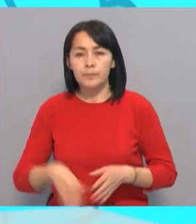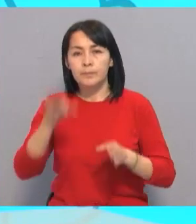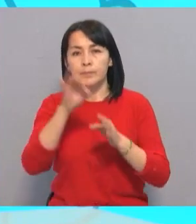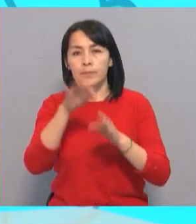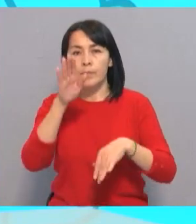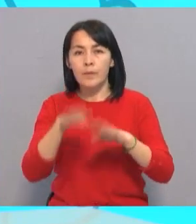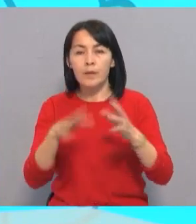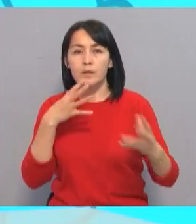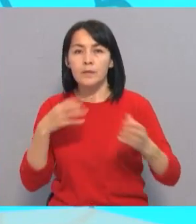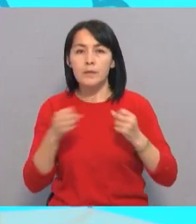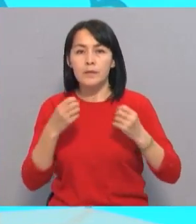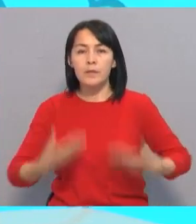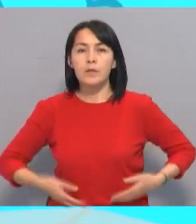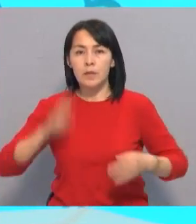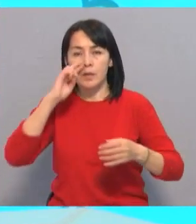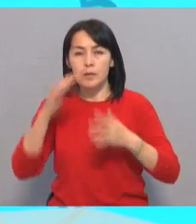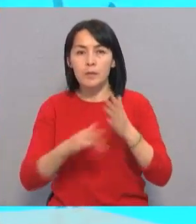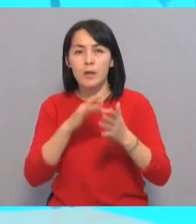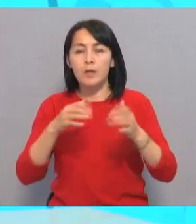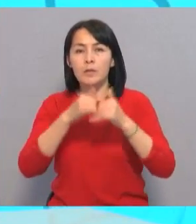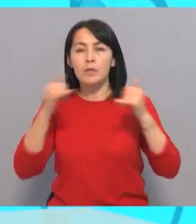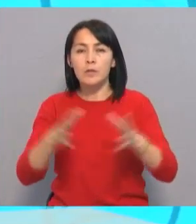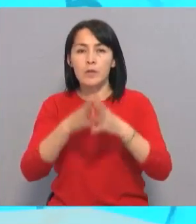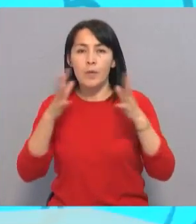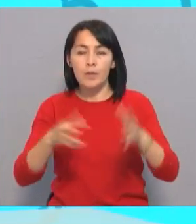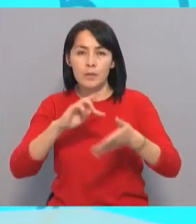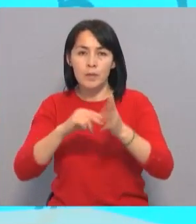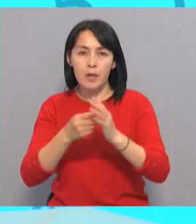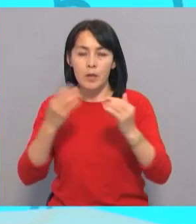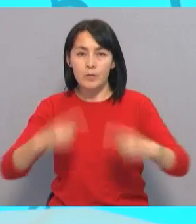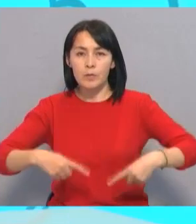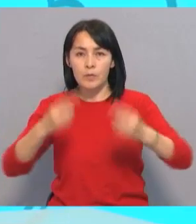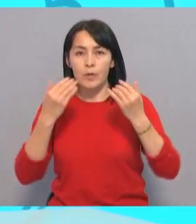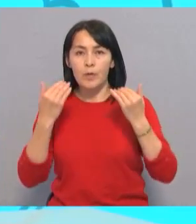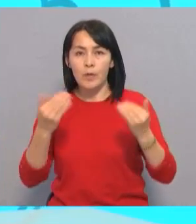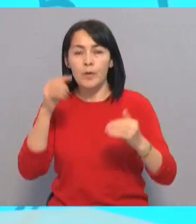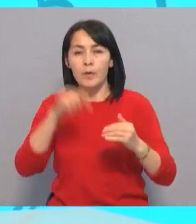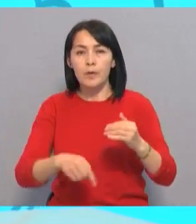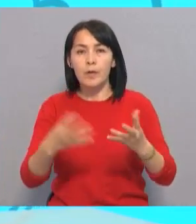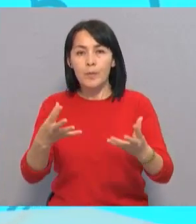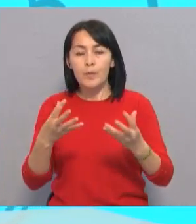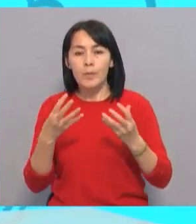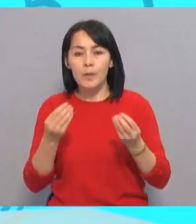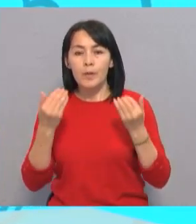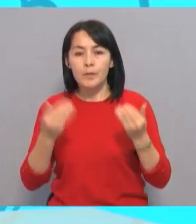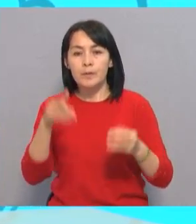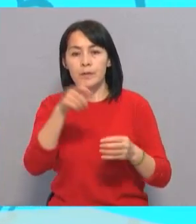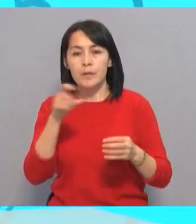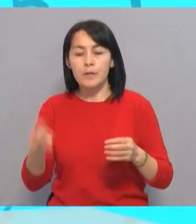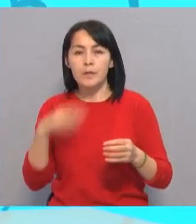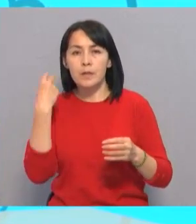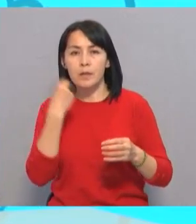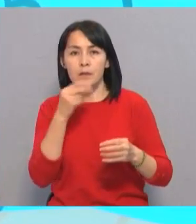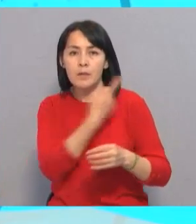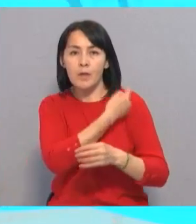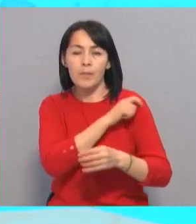В целях улучшения здоровья жителей Шымкента реализованы масштабные проекты, созданы условия для получения населением